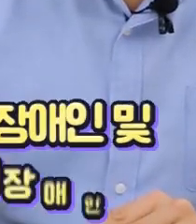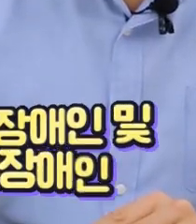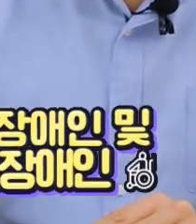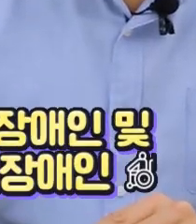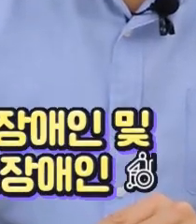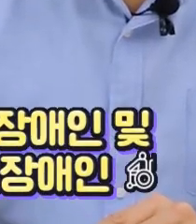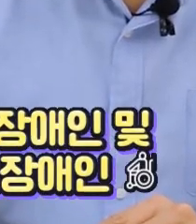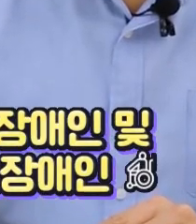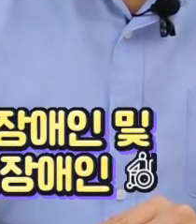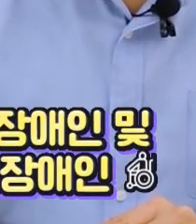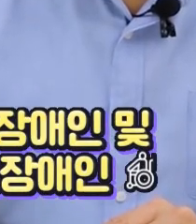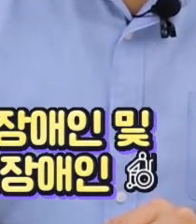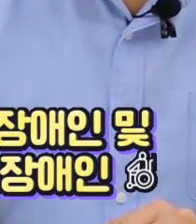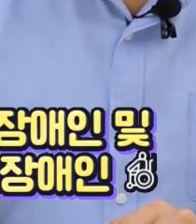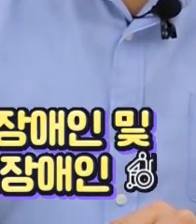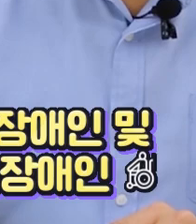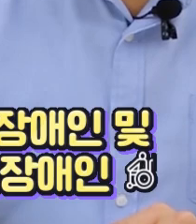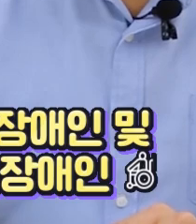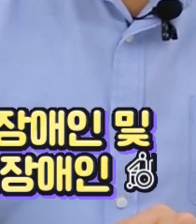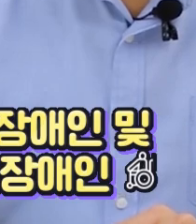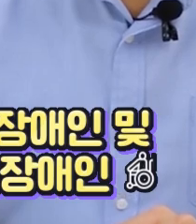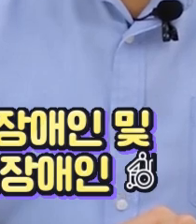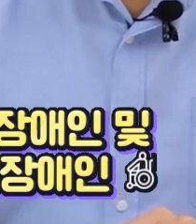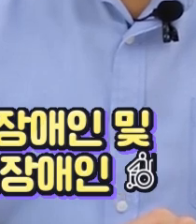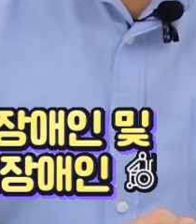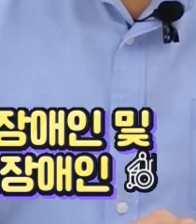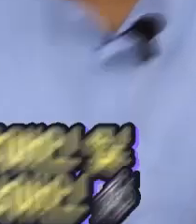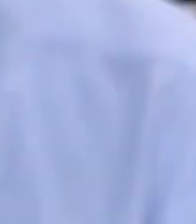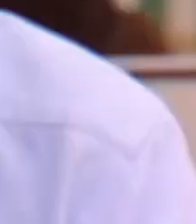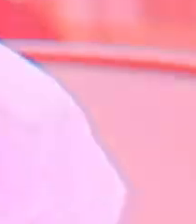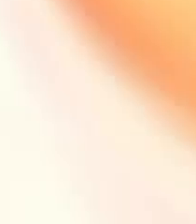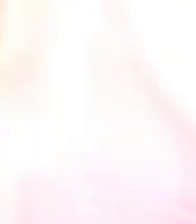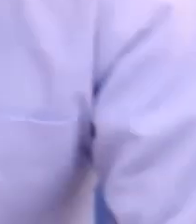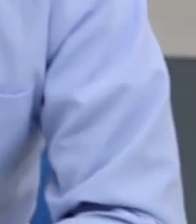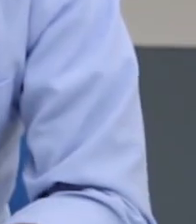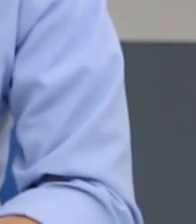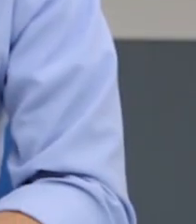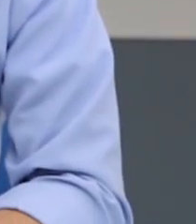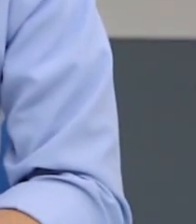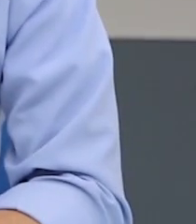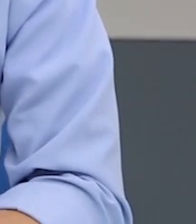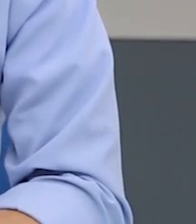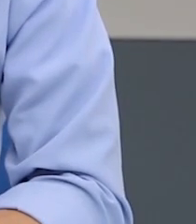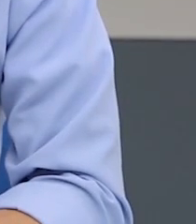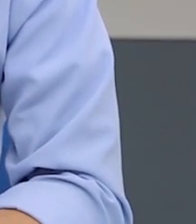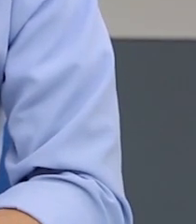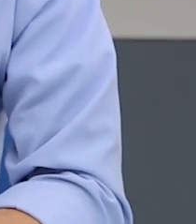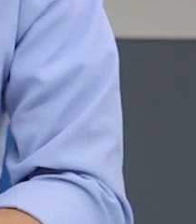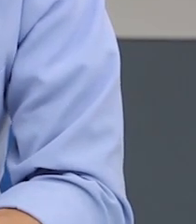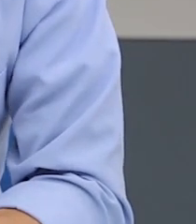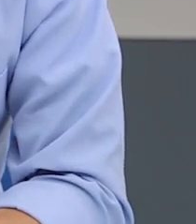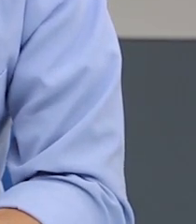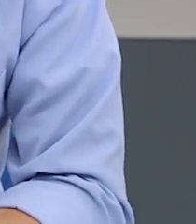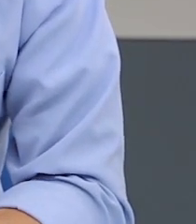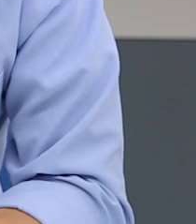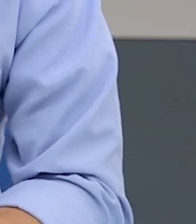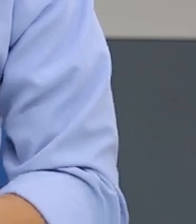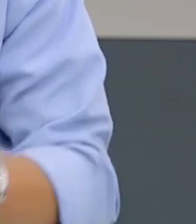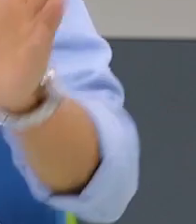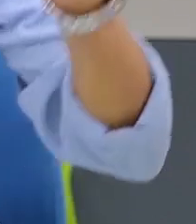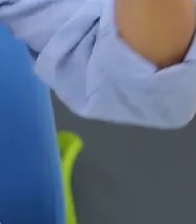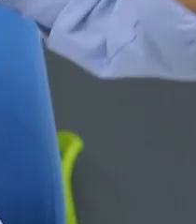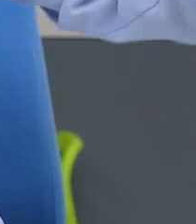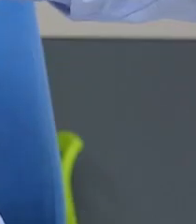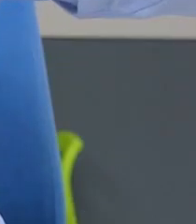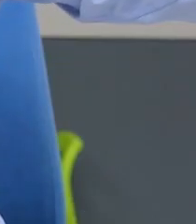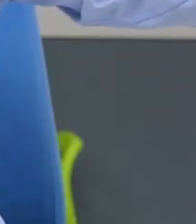세 번째, 발달장애인 및 언어장애인. 공무원이 민원인과 대화를 나누고 있다. 느린 말씨에